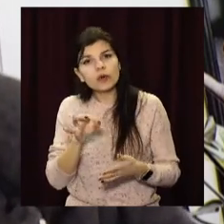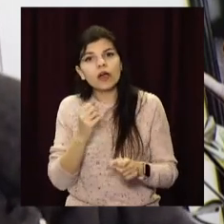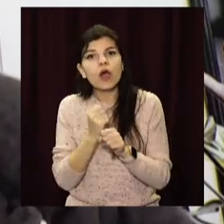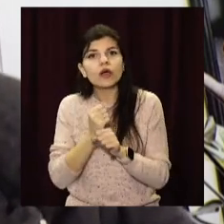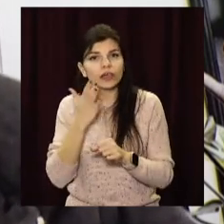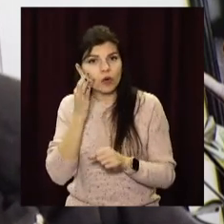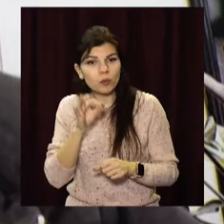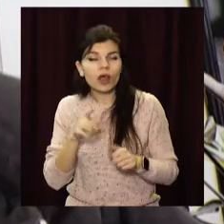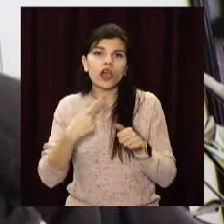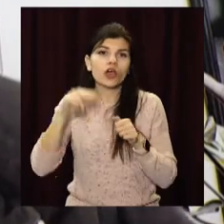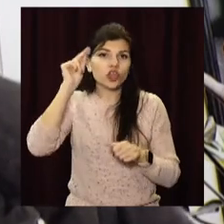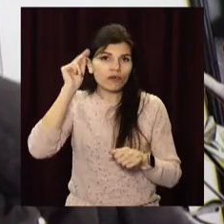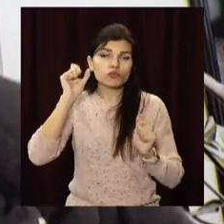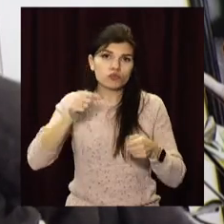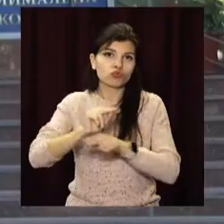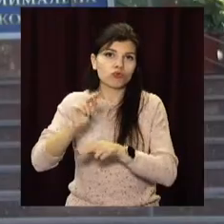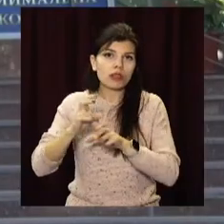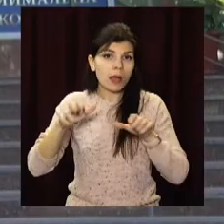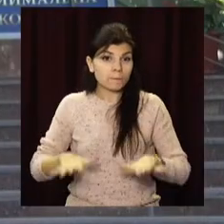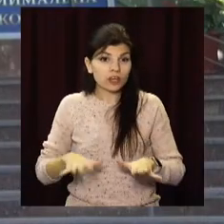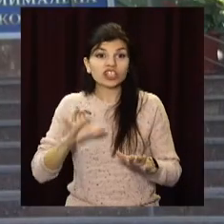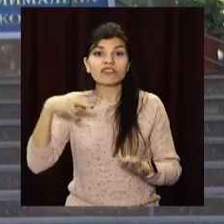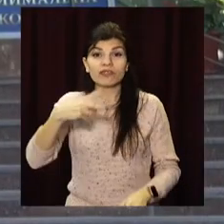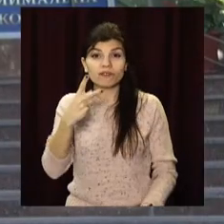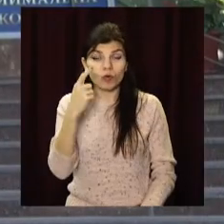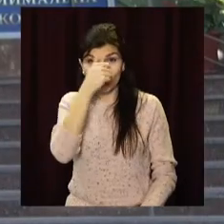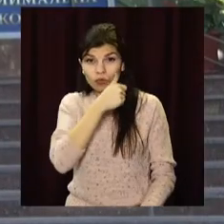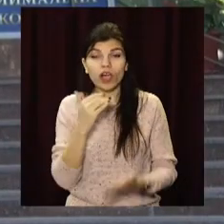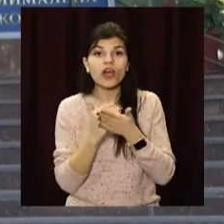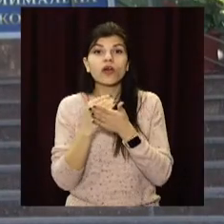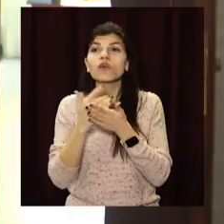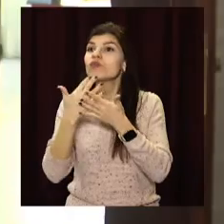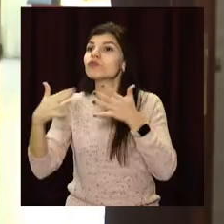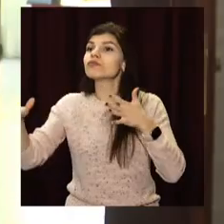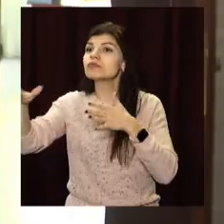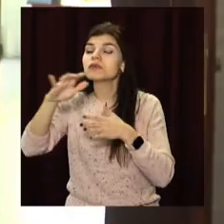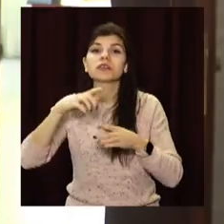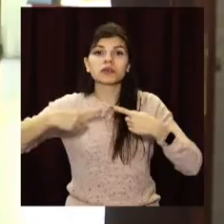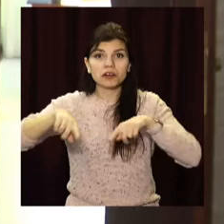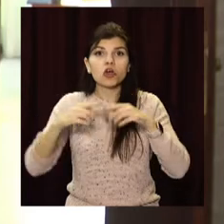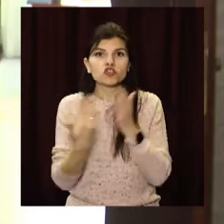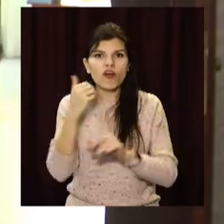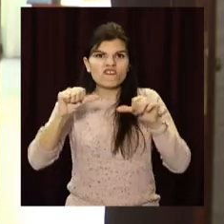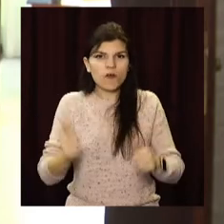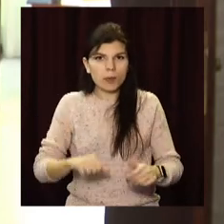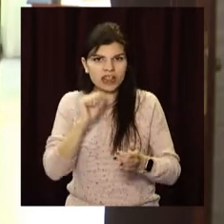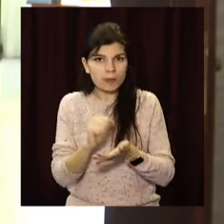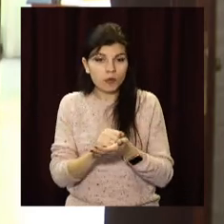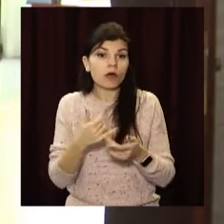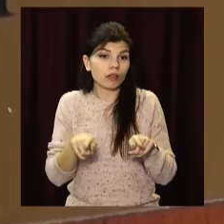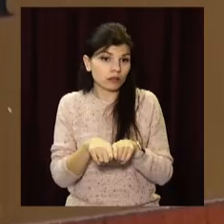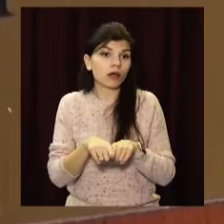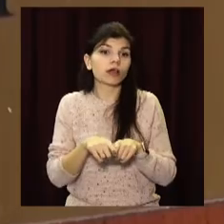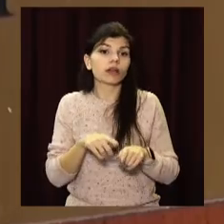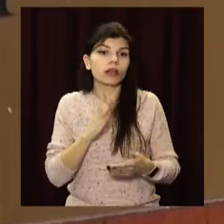готові навчати людину самостійно. З 2021 року у вишах країни тепер нові форми дипломів. У такої ініціативи